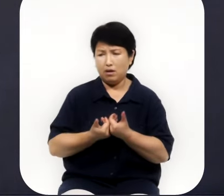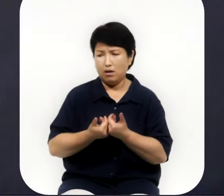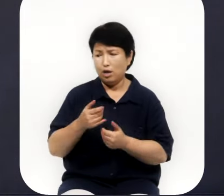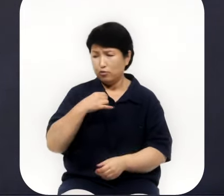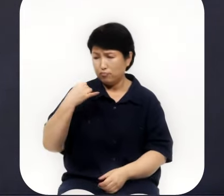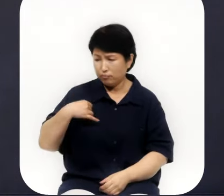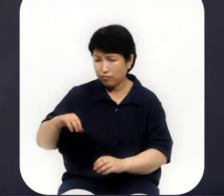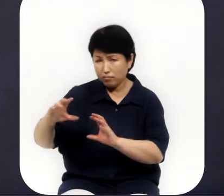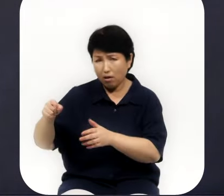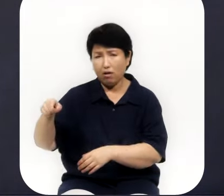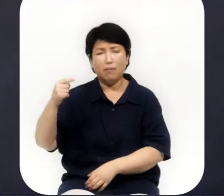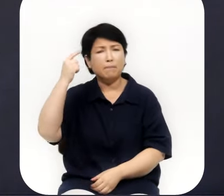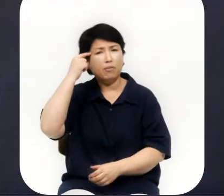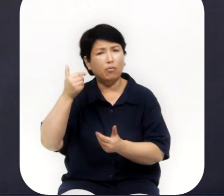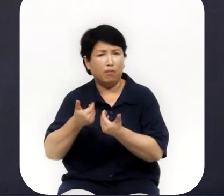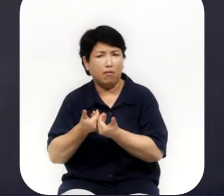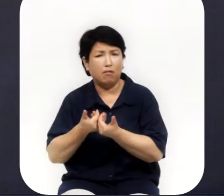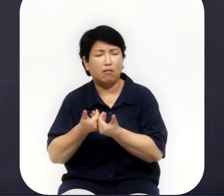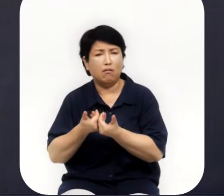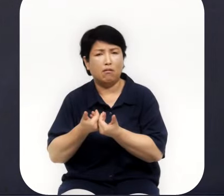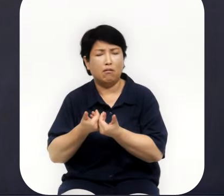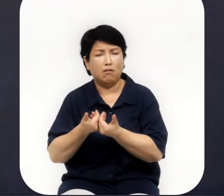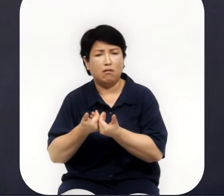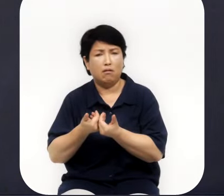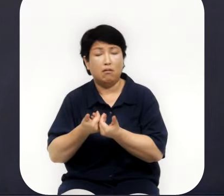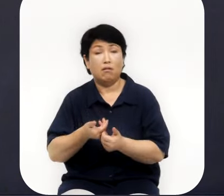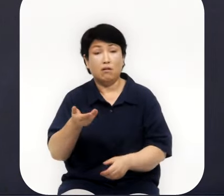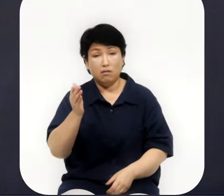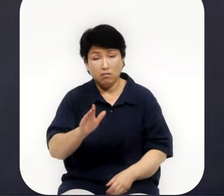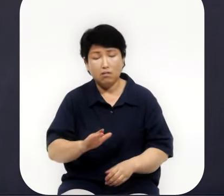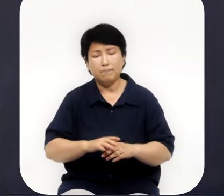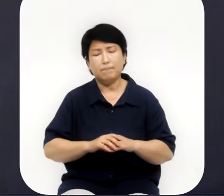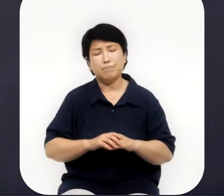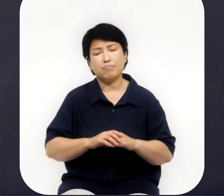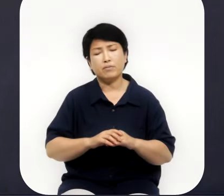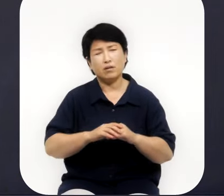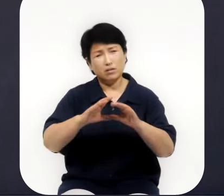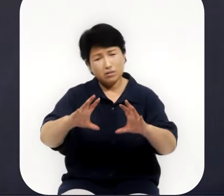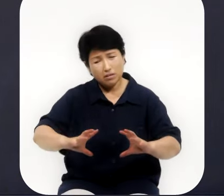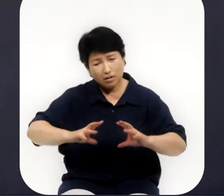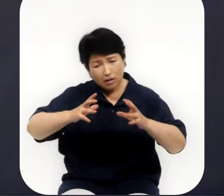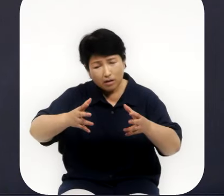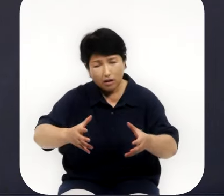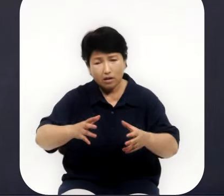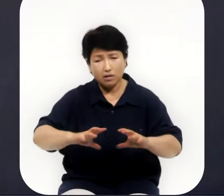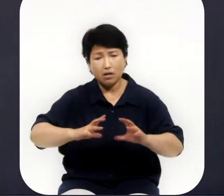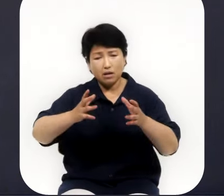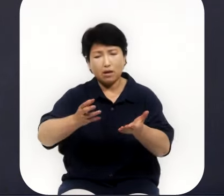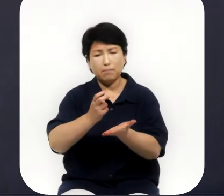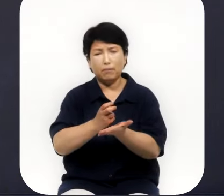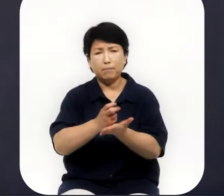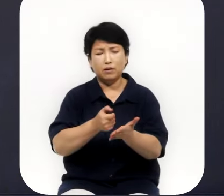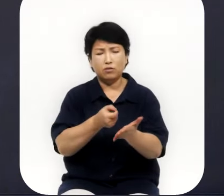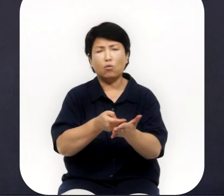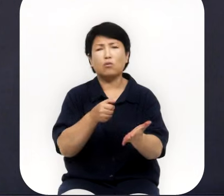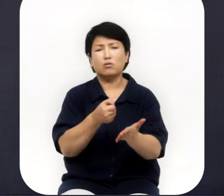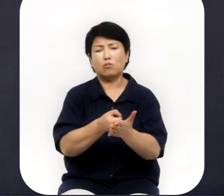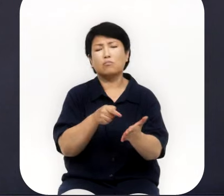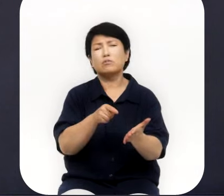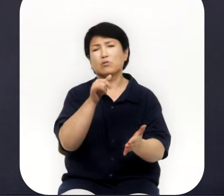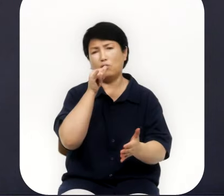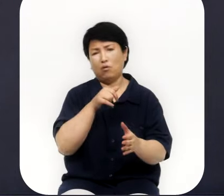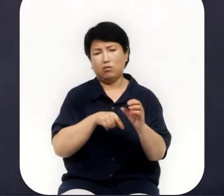중국도 반대할 거고, 그럴 거 아니겠어요? 그러나 이제 세계적인 그런 어떤 기준치로 볼